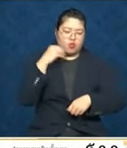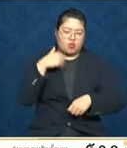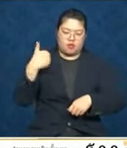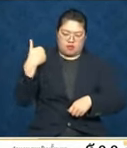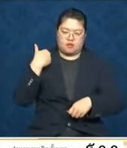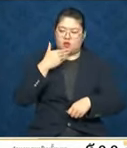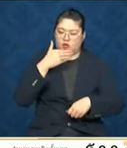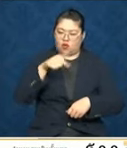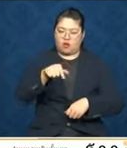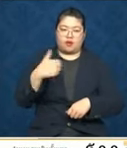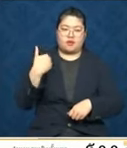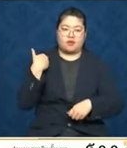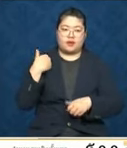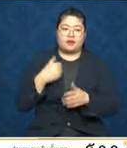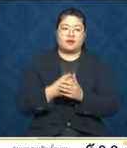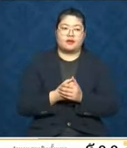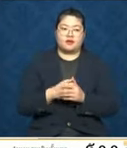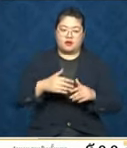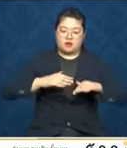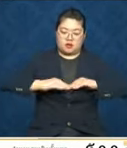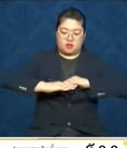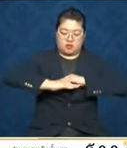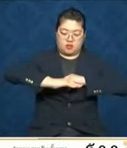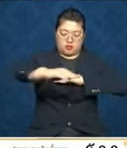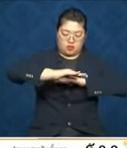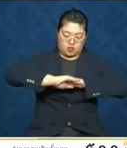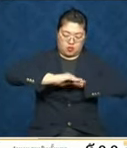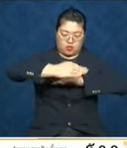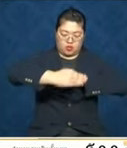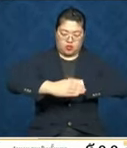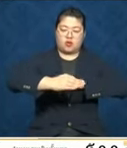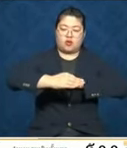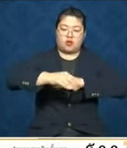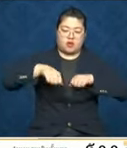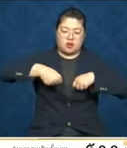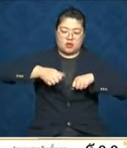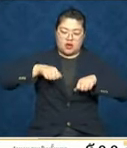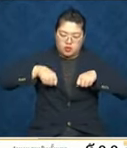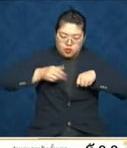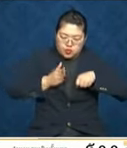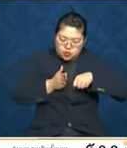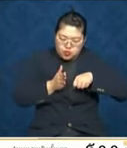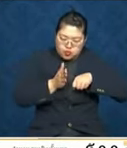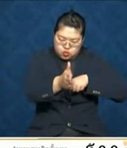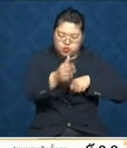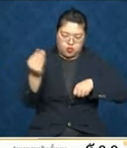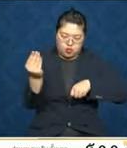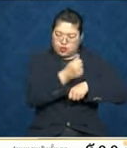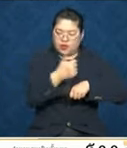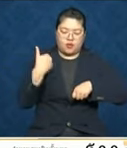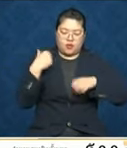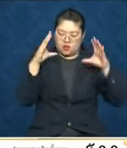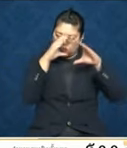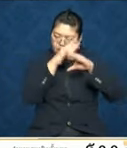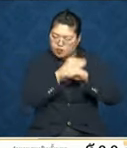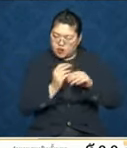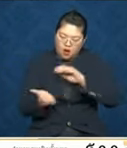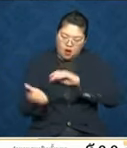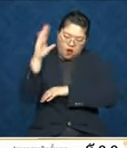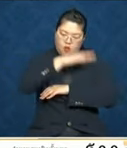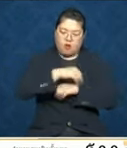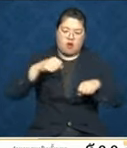ได้มีไอ้ตัวลูกระนาดที่จะมาห้ามไม่ให้รถได้ขับเร็วครับเพราะงั้นทุกคนก็จะซิ่งกันตอนกลางคืนทั้งวันทั้งคืนนะครับ